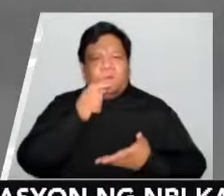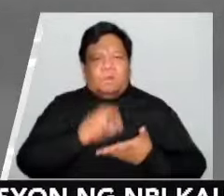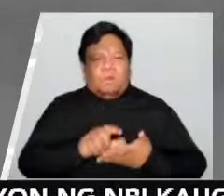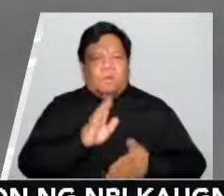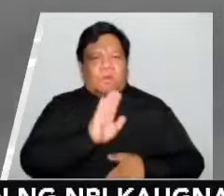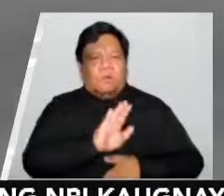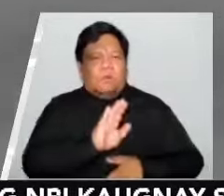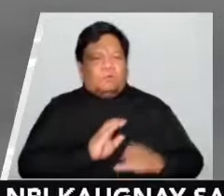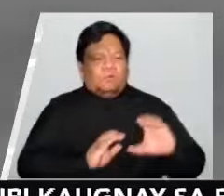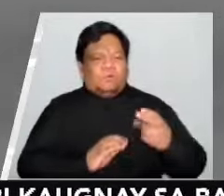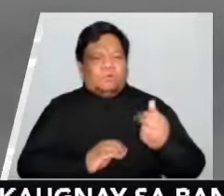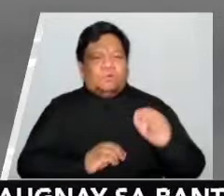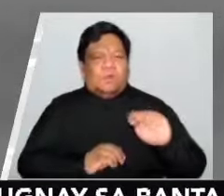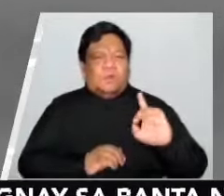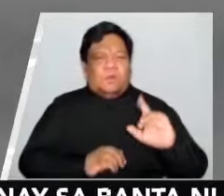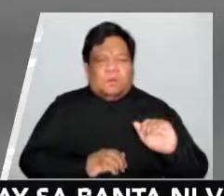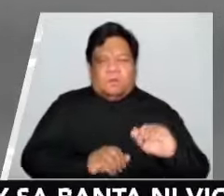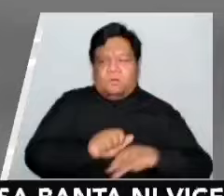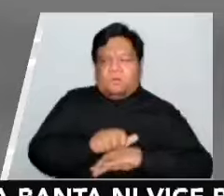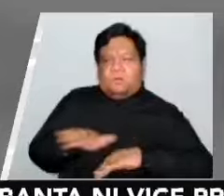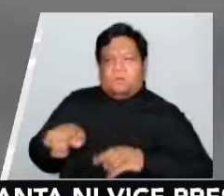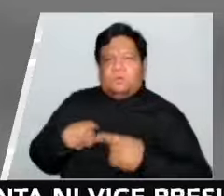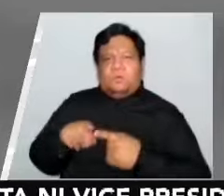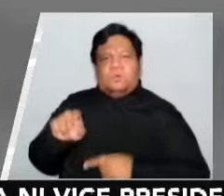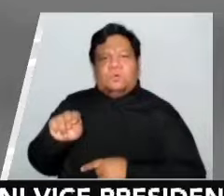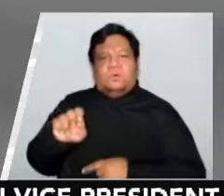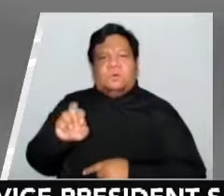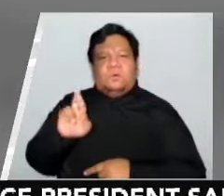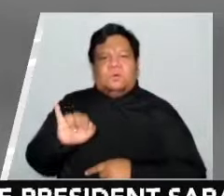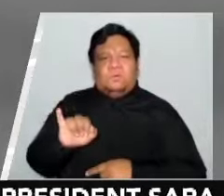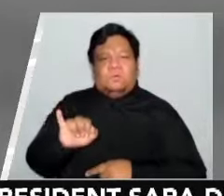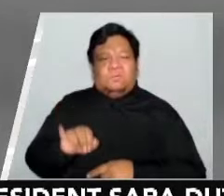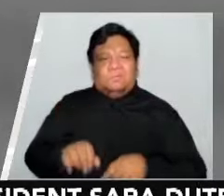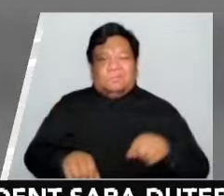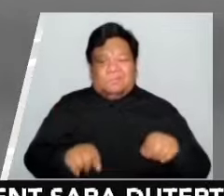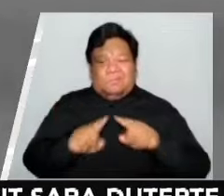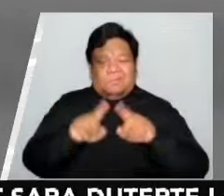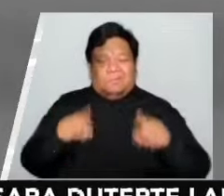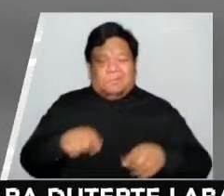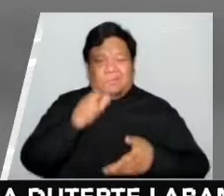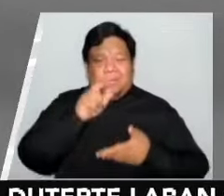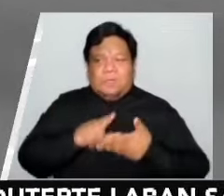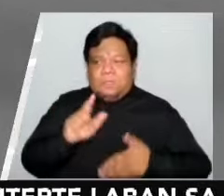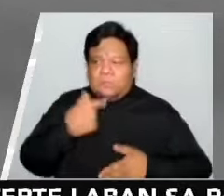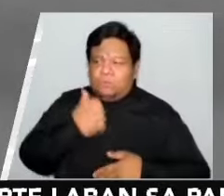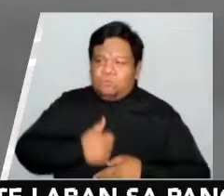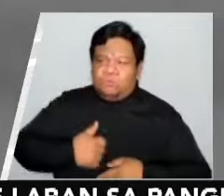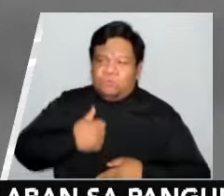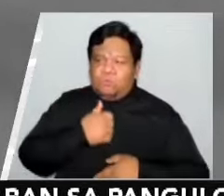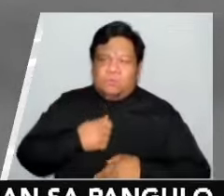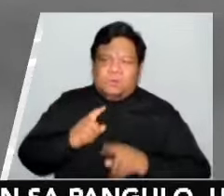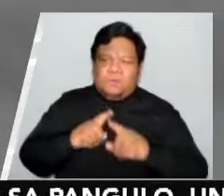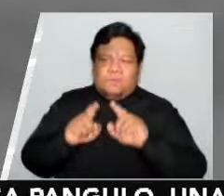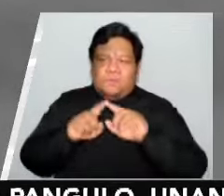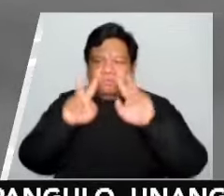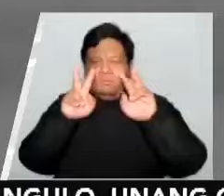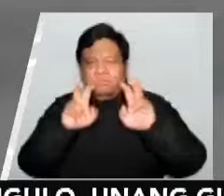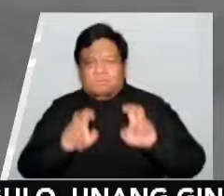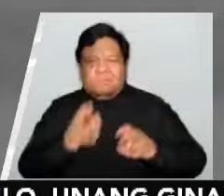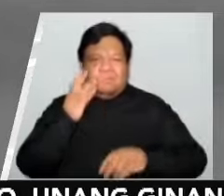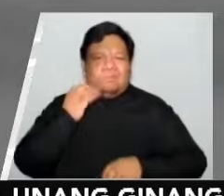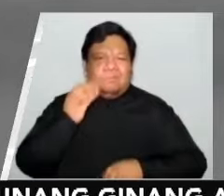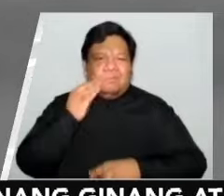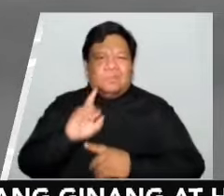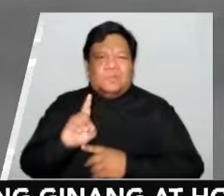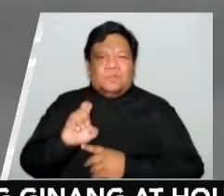nerry sa sulat humihingi ng paumanhin si Chanda kay nerry para sa mga issue na pinagdaraanan umano ng dermacare partikular